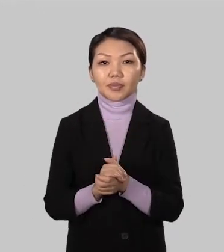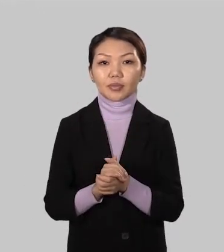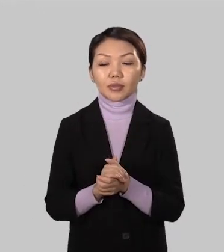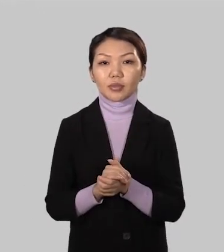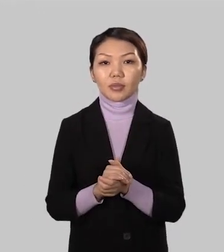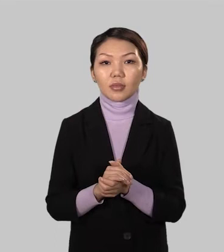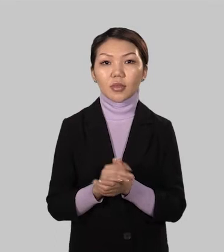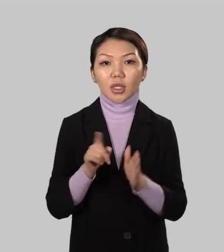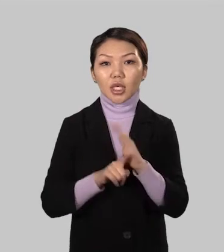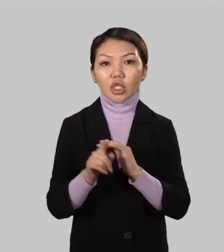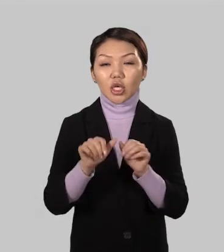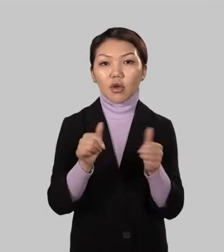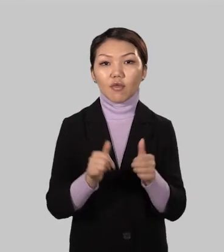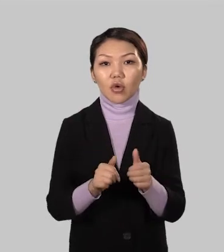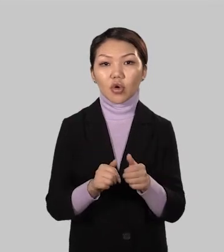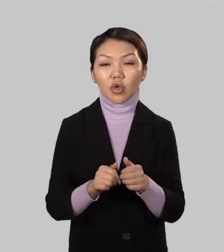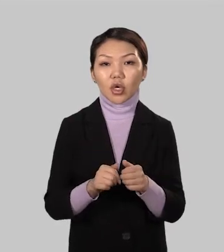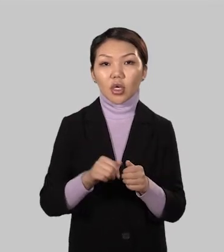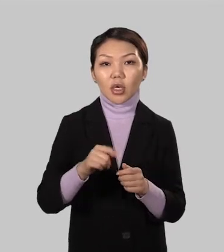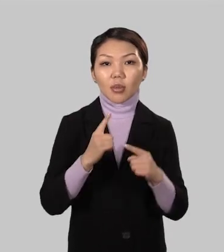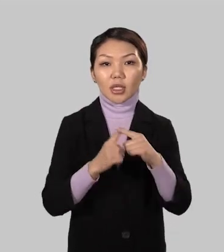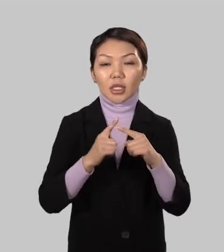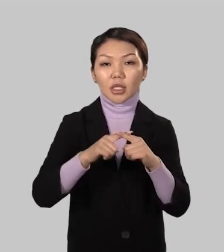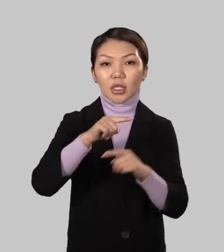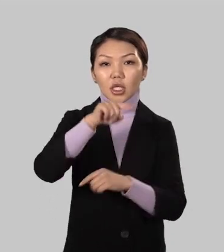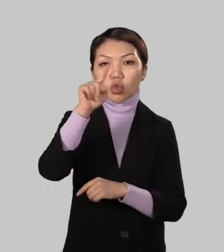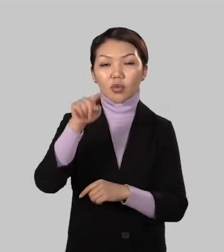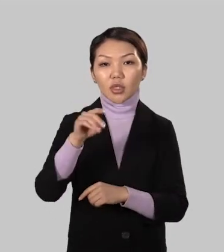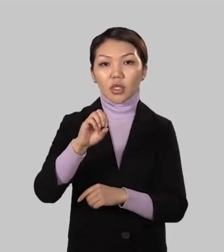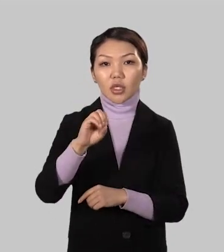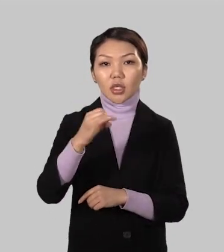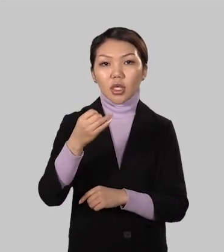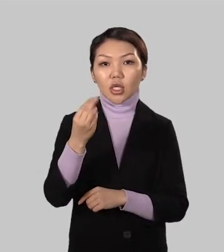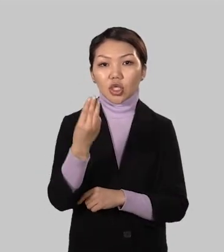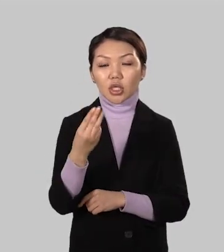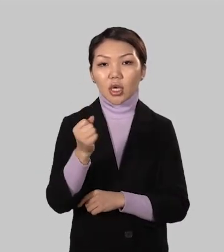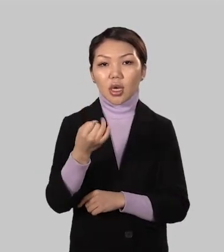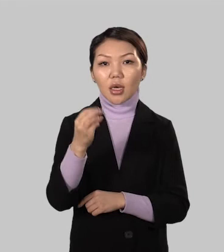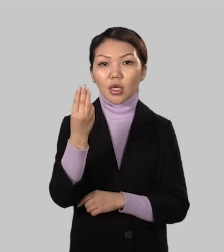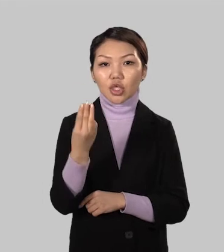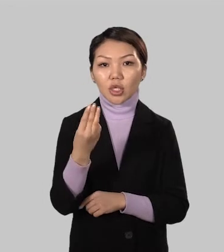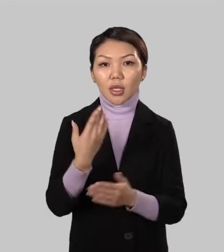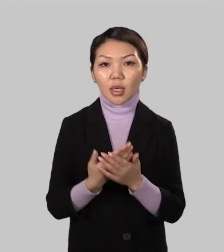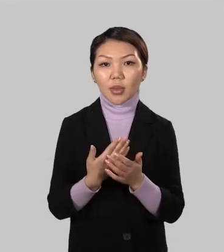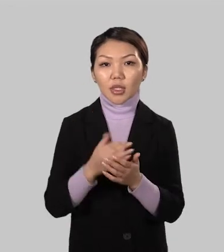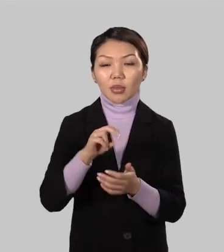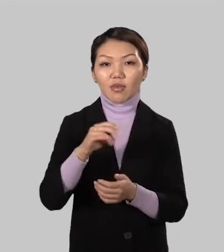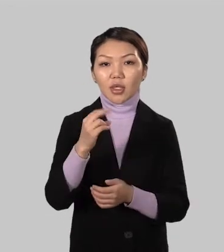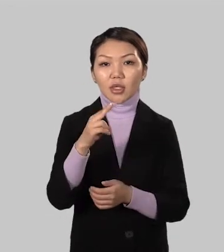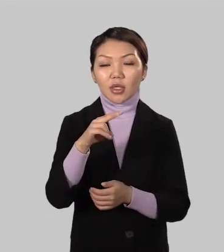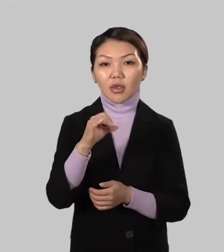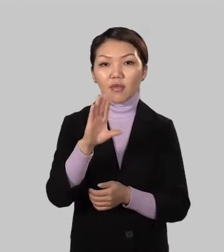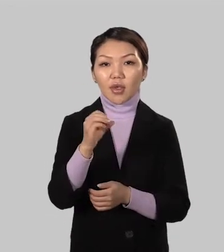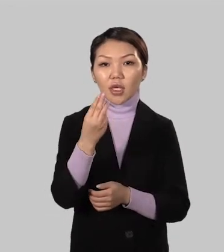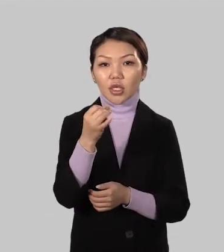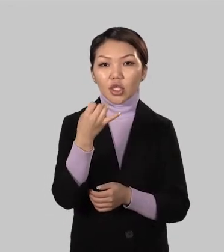путем присоединения суффиксов ей лишь например справедливей ший